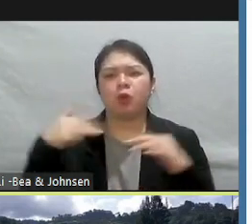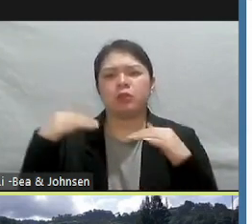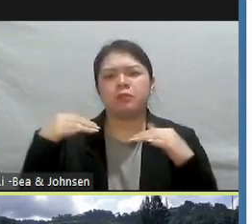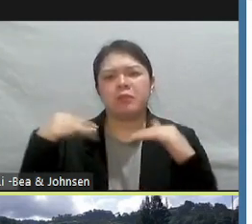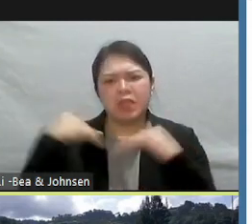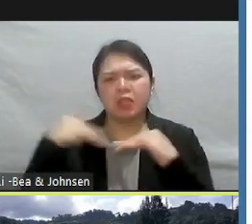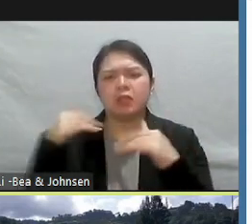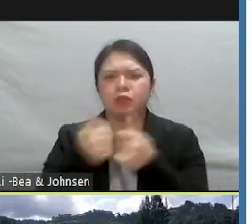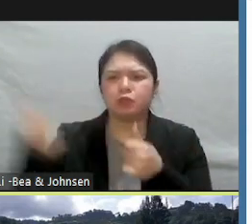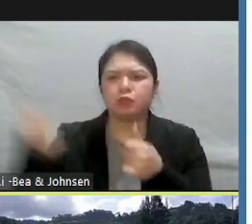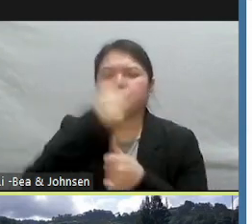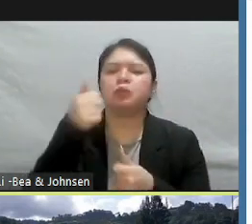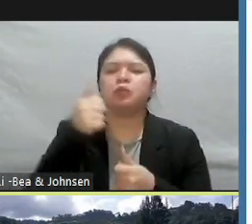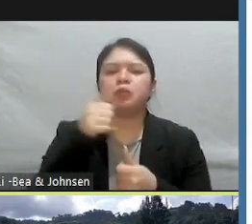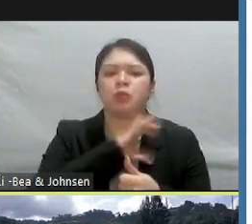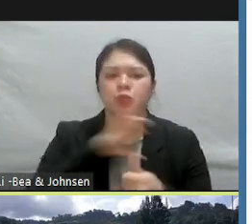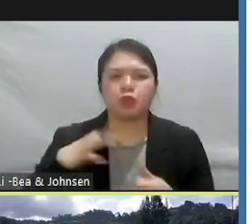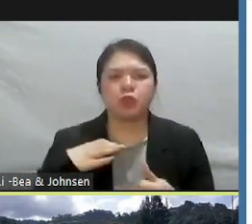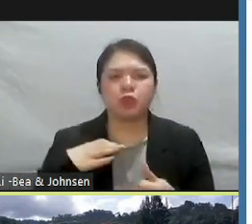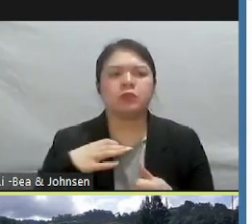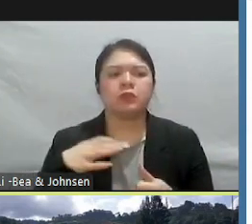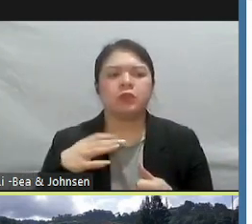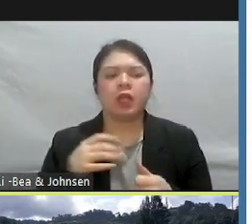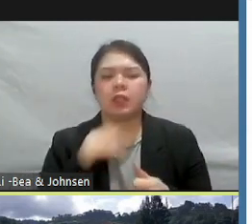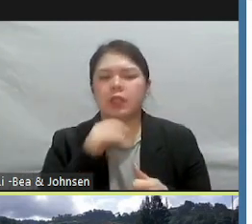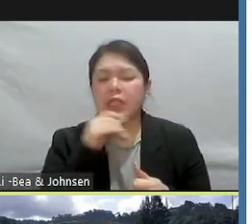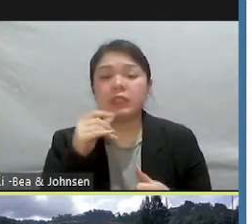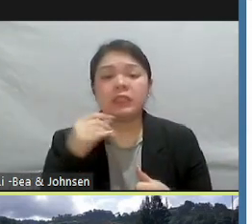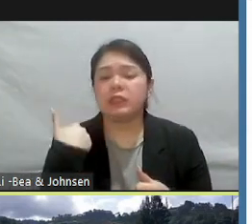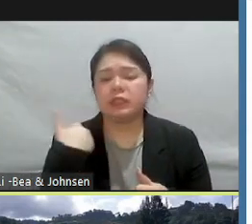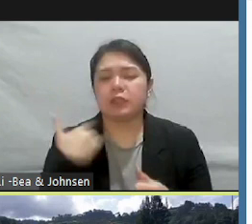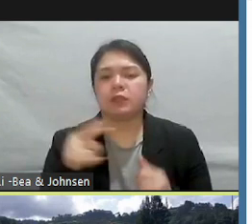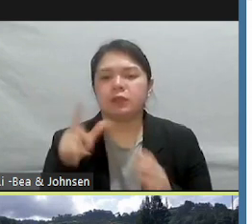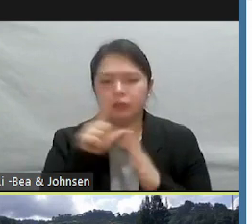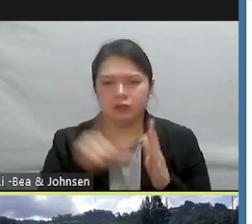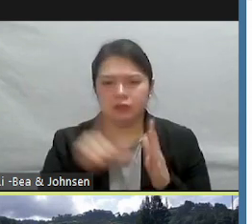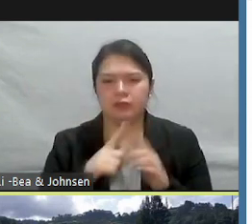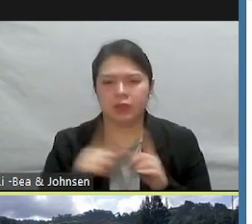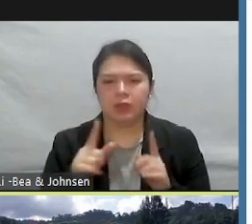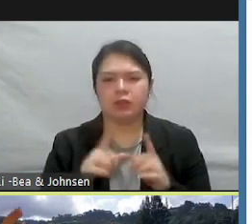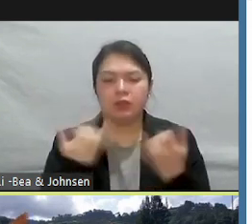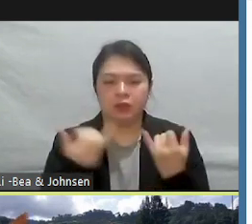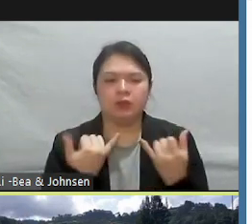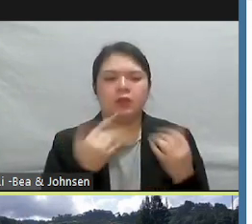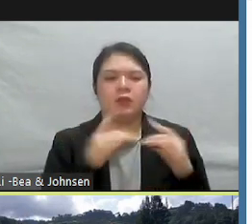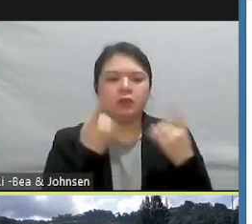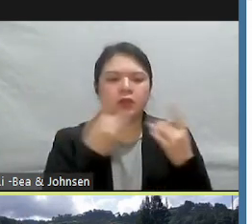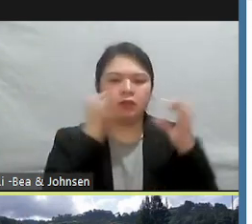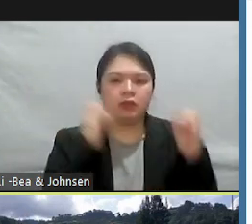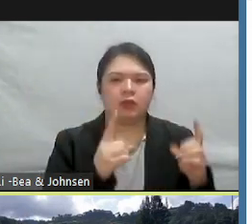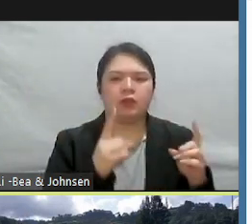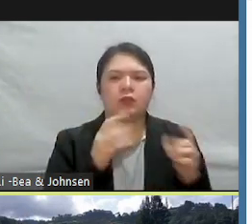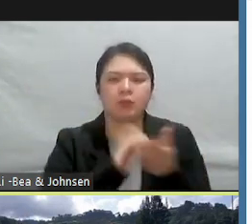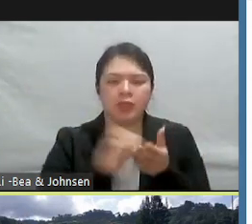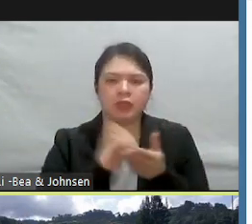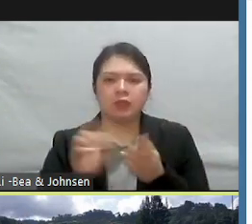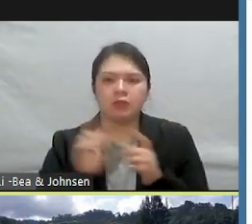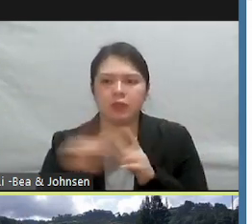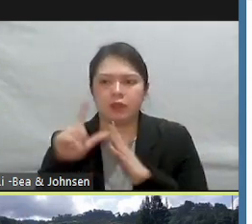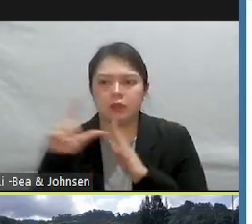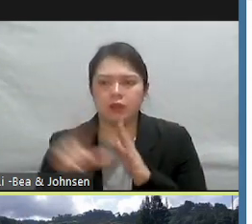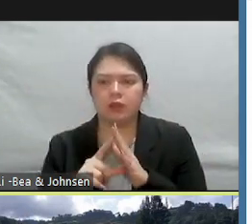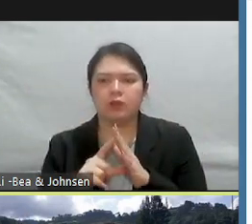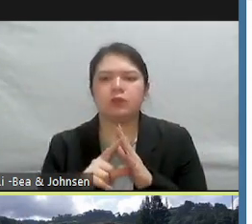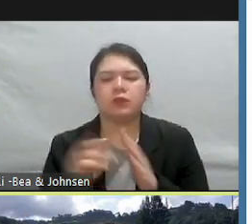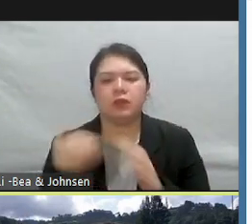ng mother tongue sa curriculum. Hindi pa to batas, ano? Ginawa na ng DepEd, in-implement niya, wala pa namang batas. So I'm sure bibilisan